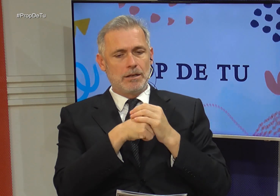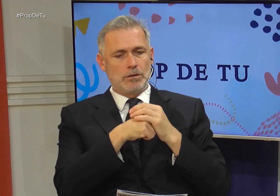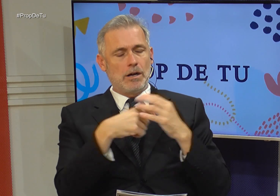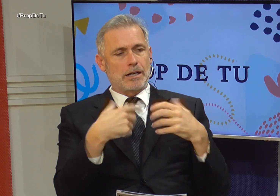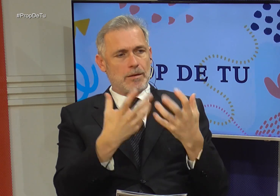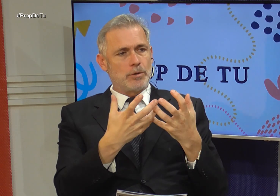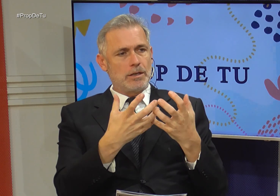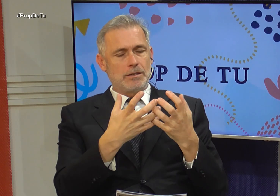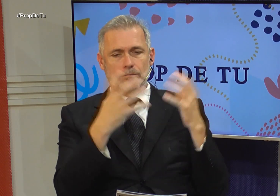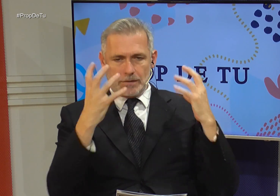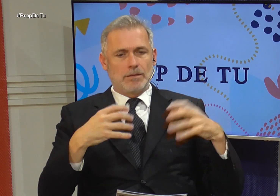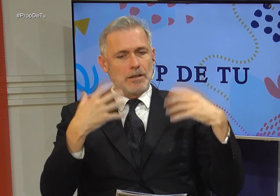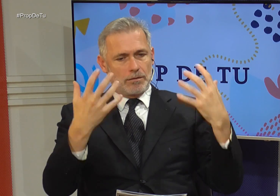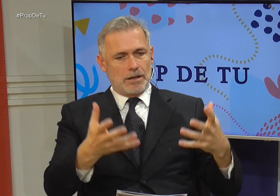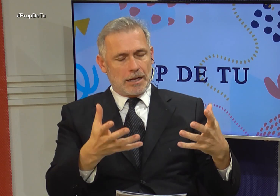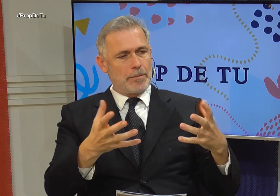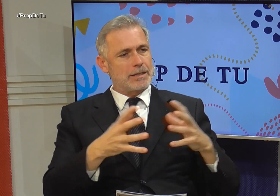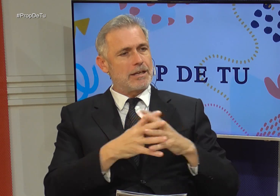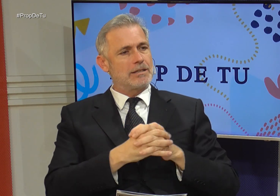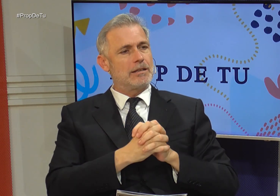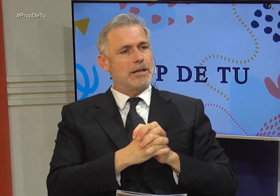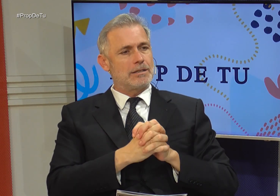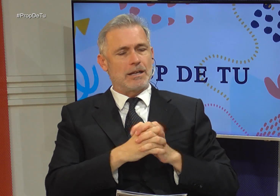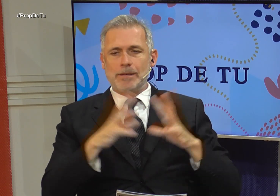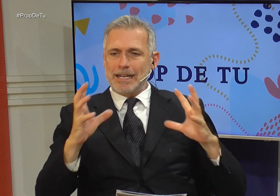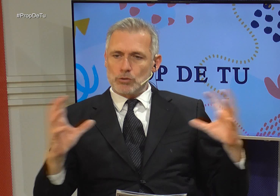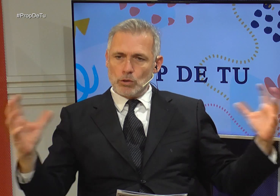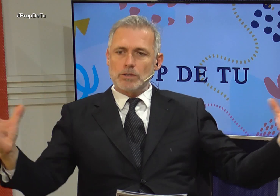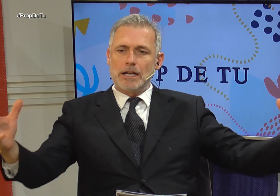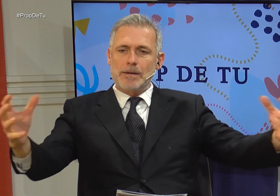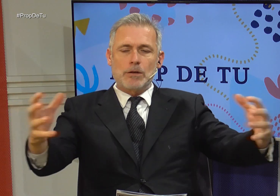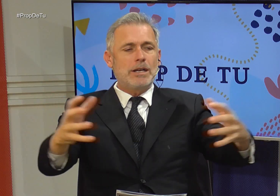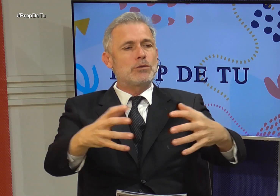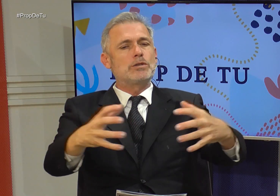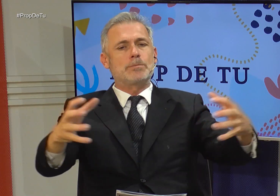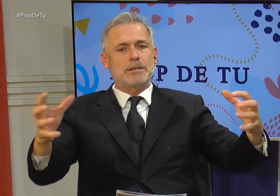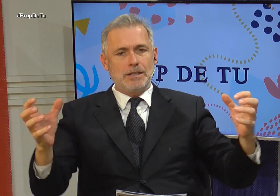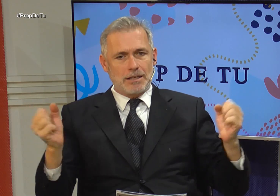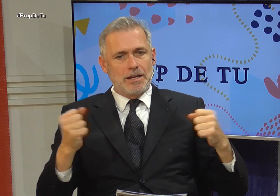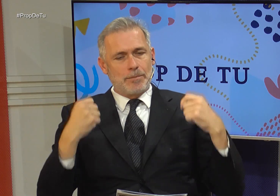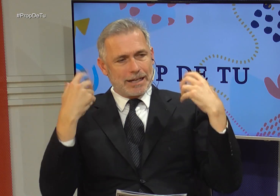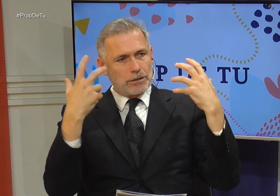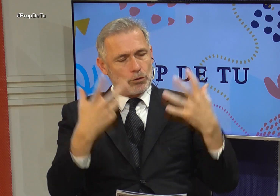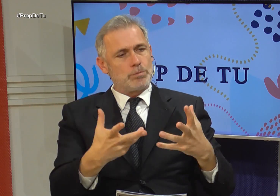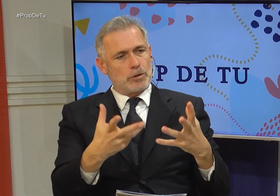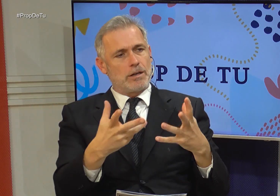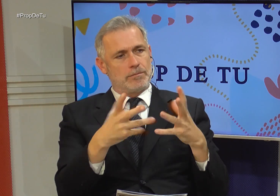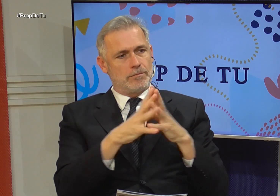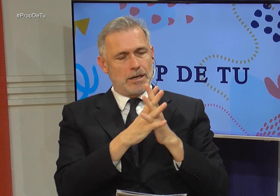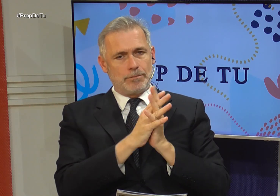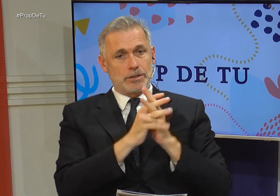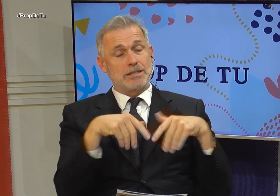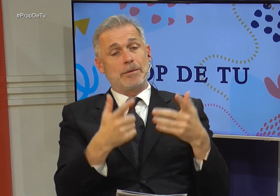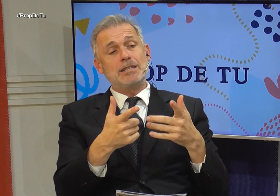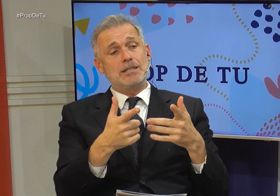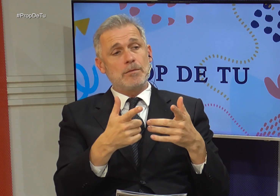evidentment, no? Arriba al poder i diu, anem a pactar l'agenda valenciana, vinga, tots, anem a reunir a tots els partits perquè entre tots podrem,